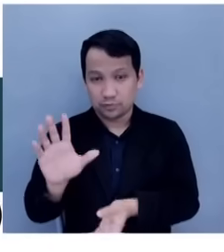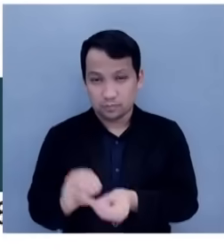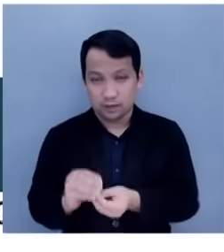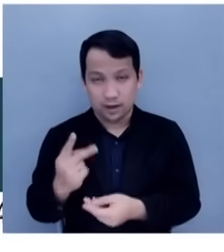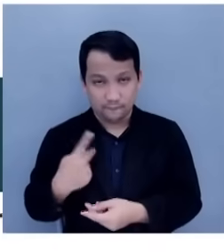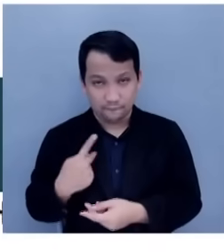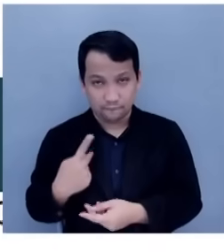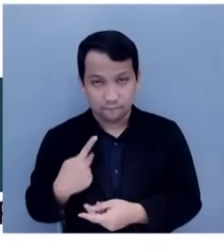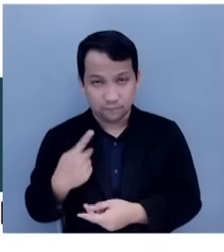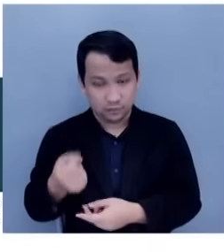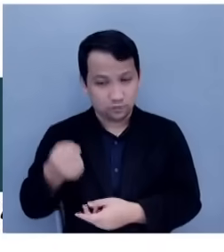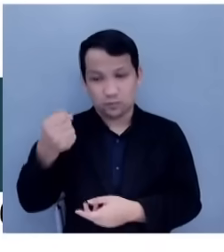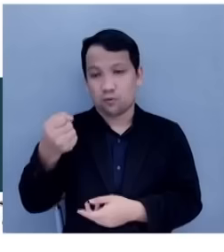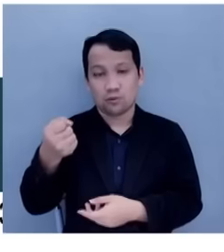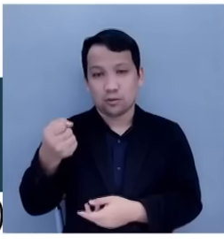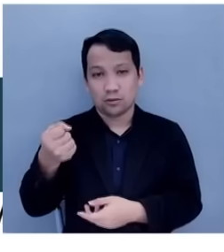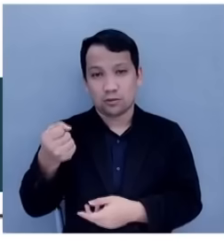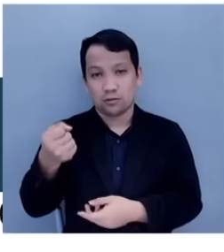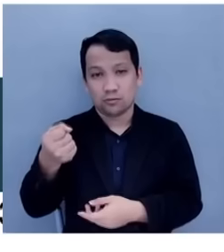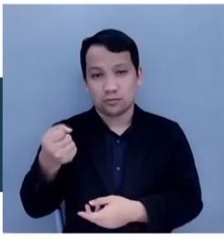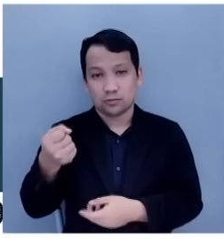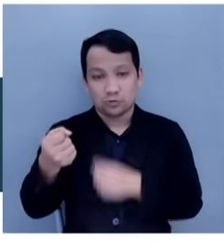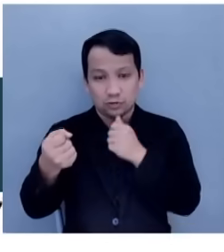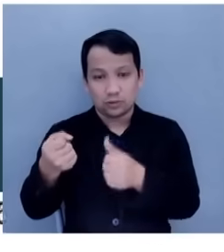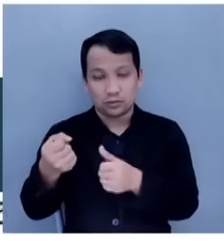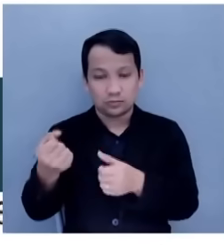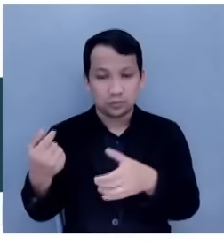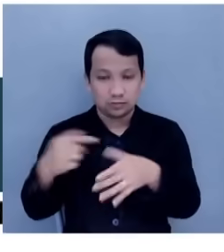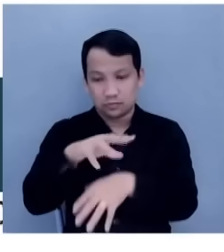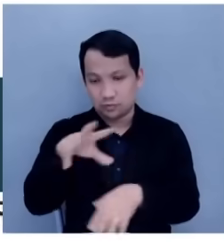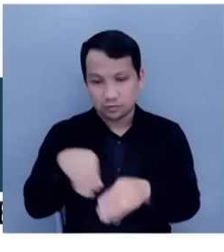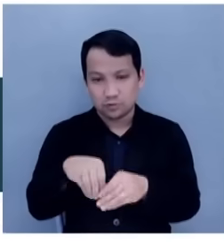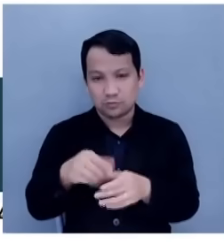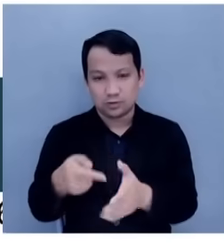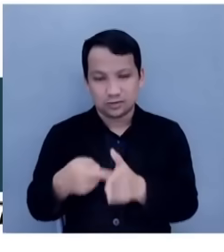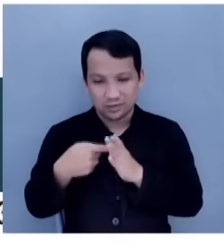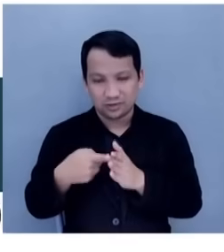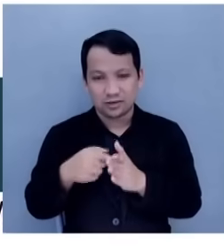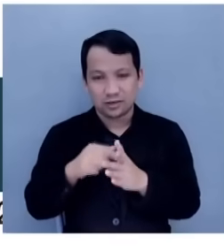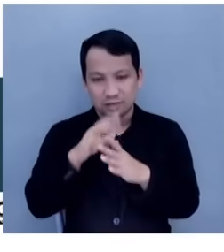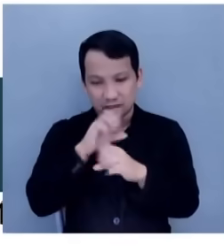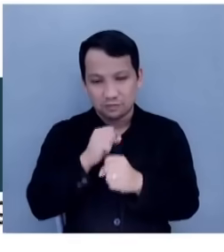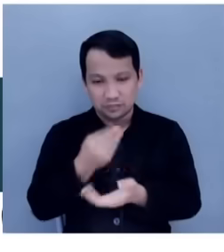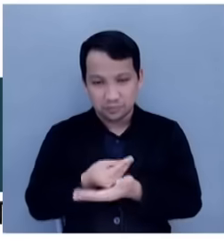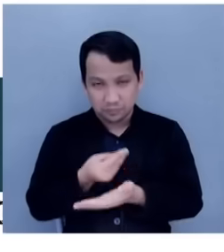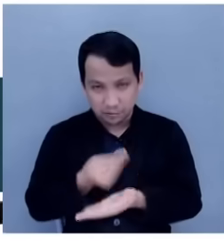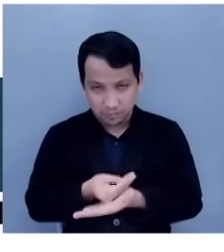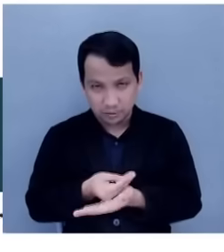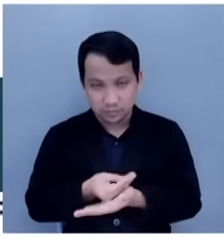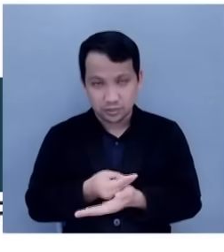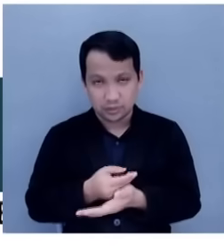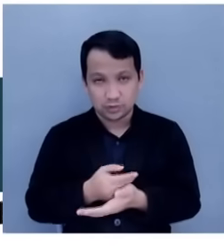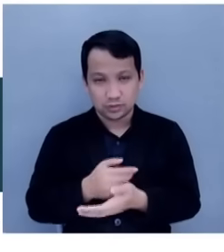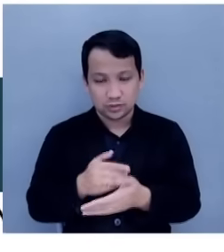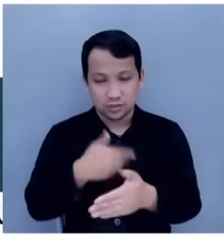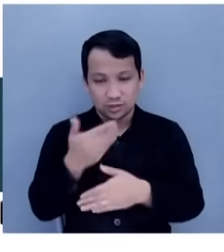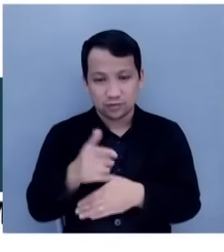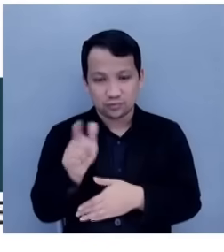to hold and not include all those requests for CIFs in the 2024